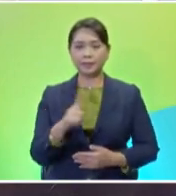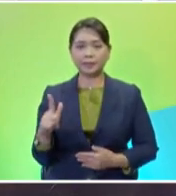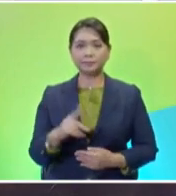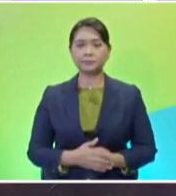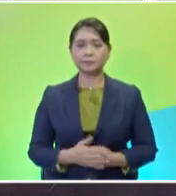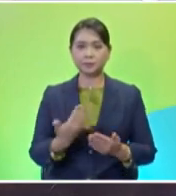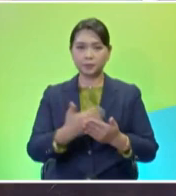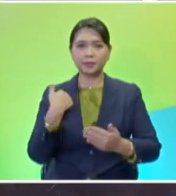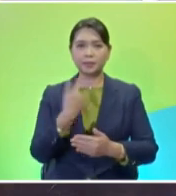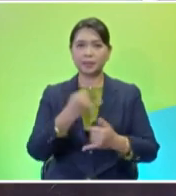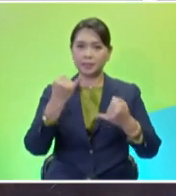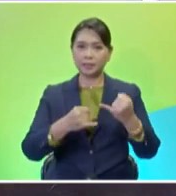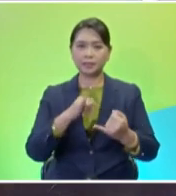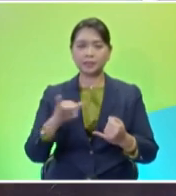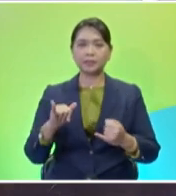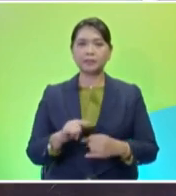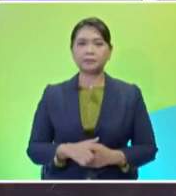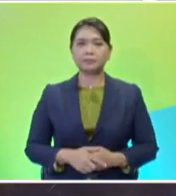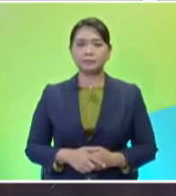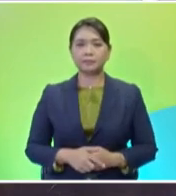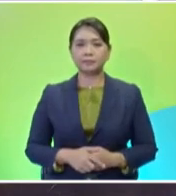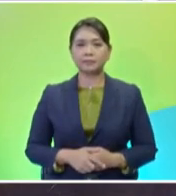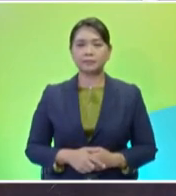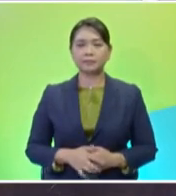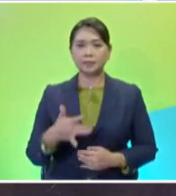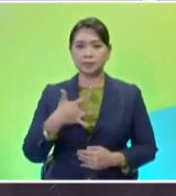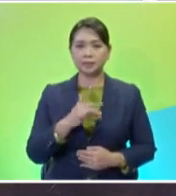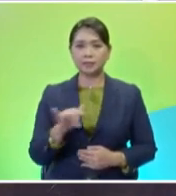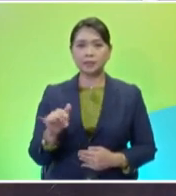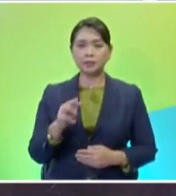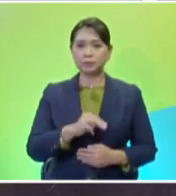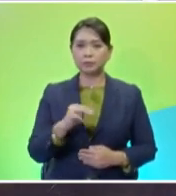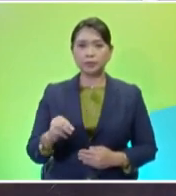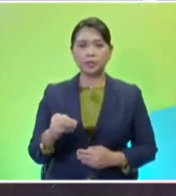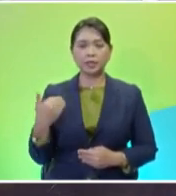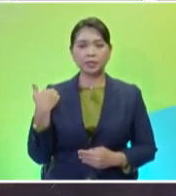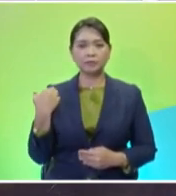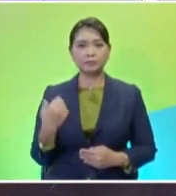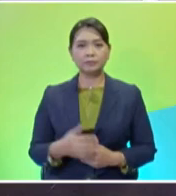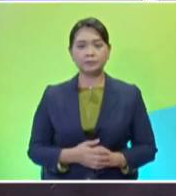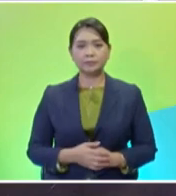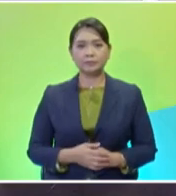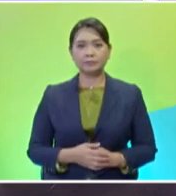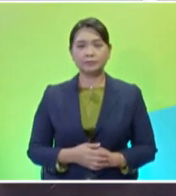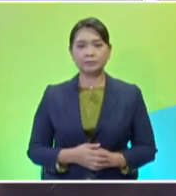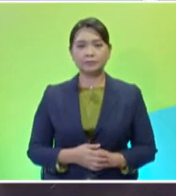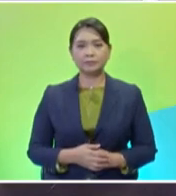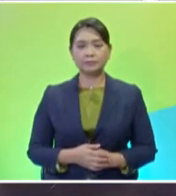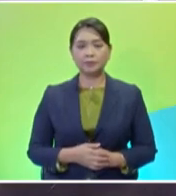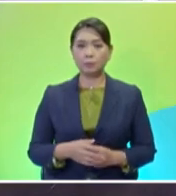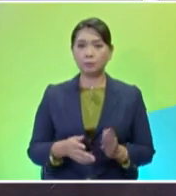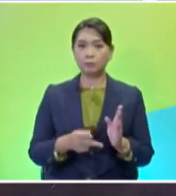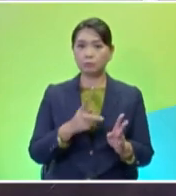punya rancangan pada hari ini hasilnya anak-anak muda juga pakai Cikgu nah menyanyi Cikgu Nah